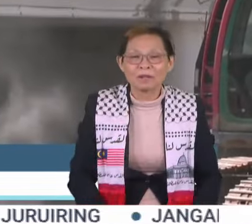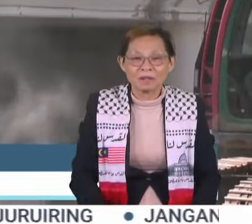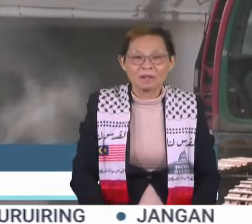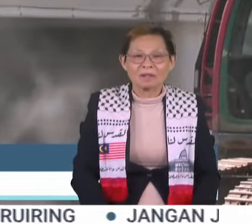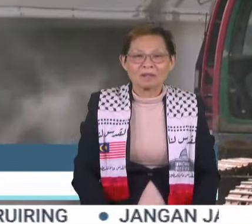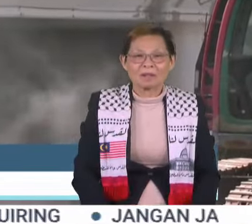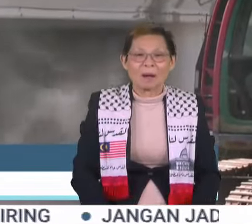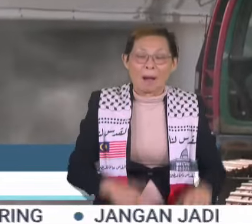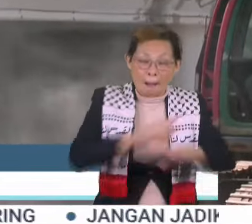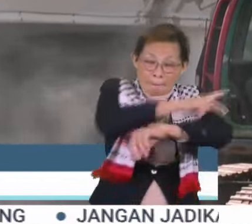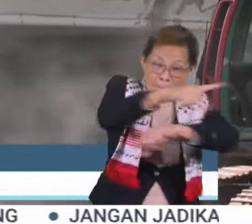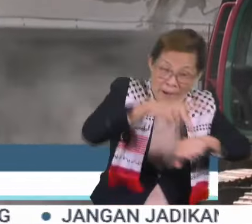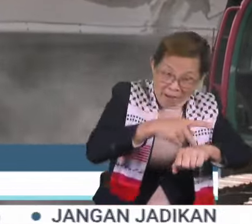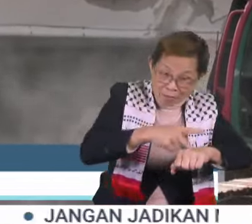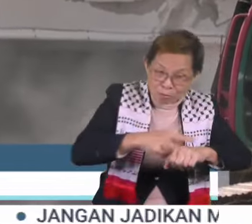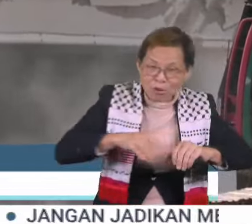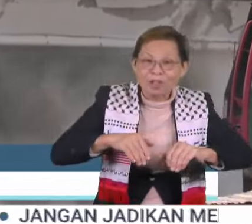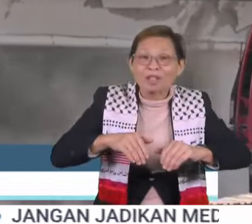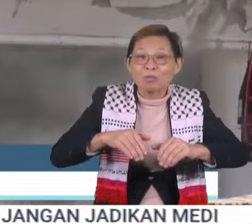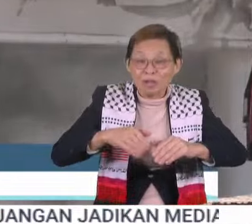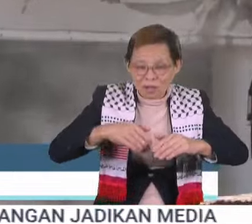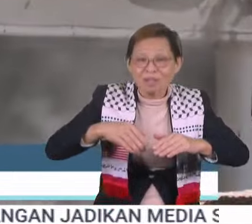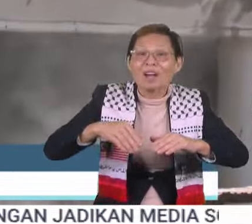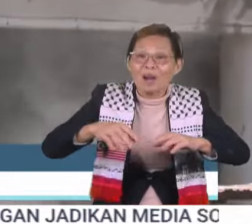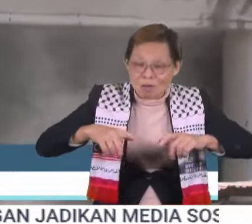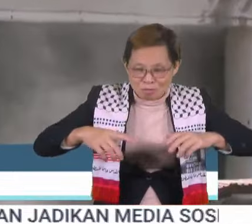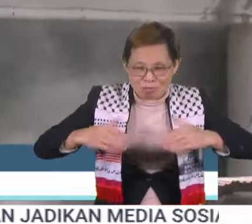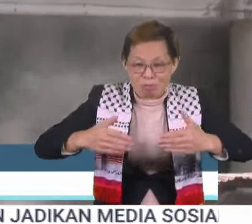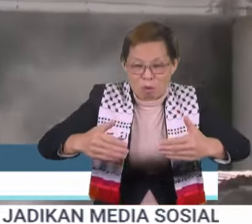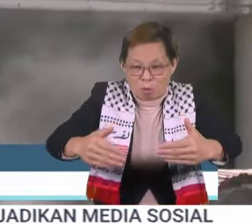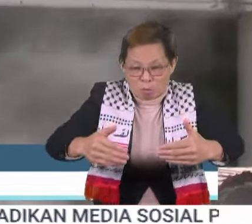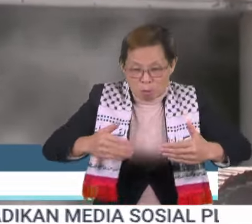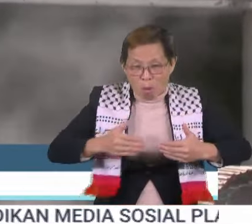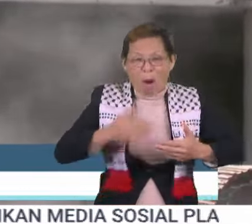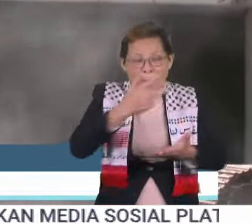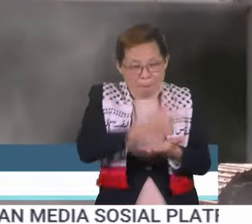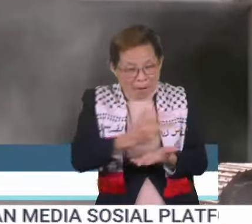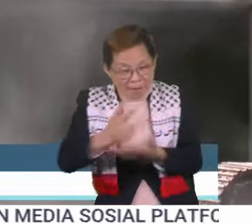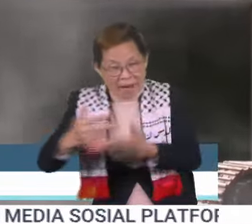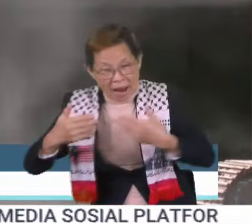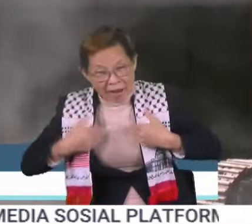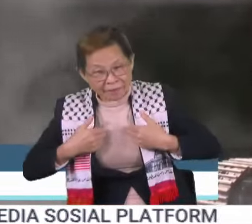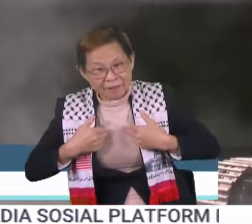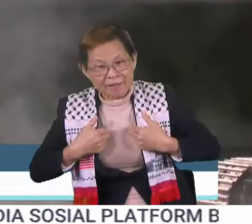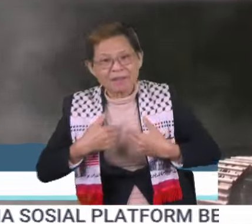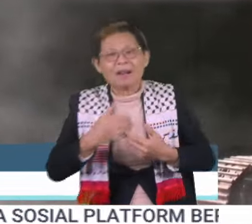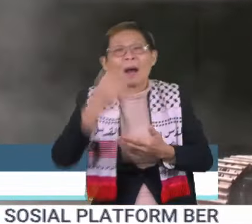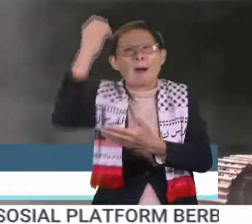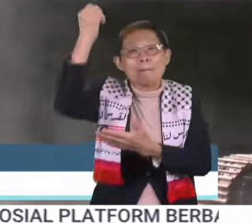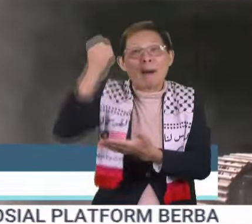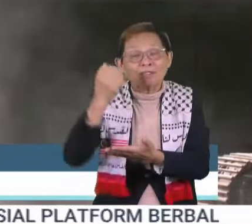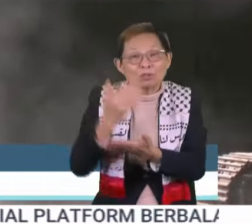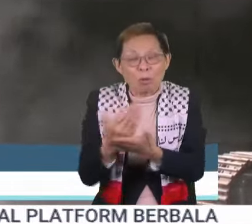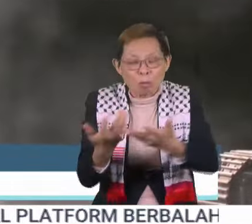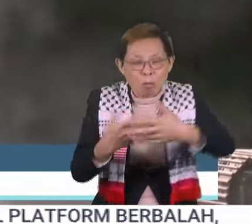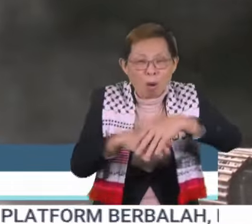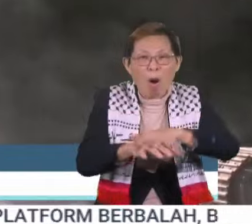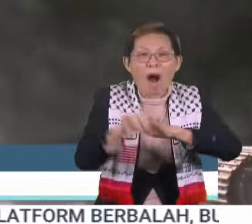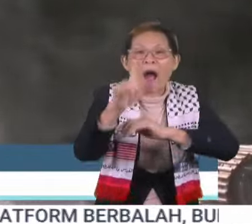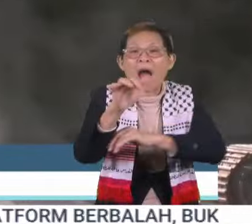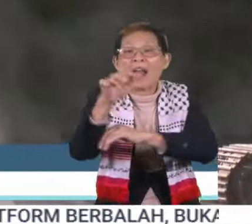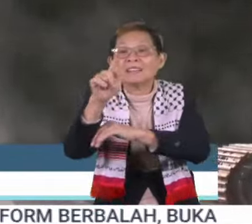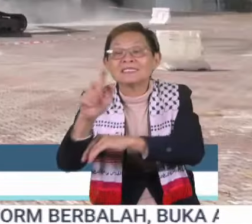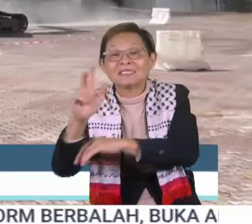Selain fasiliti padang mudah alih, stadium turut dilengkapi plaza parkir dan terminal bersepadu menghubungkan stesen LRT